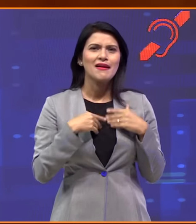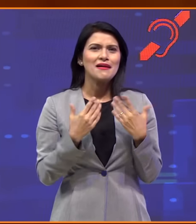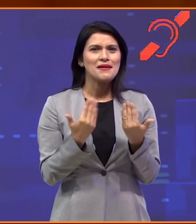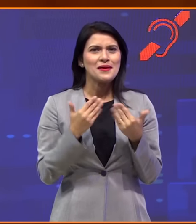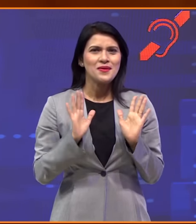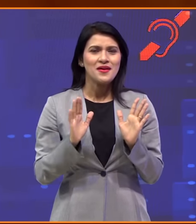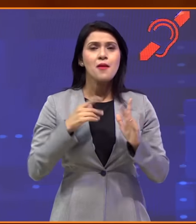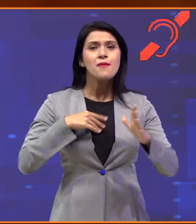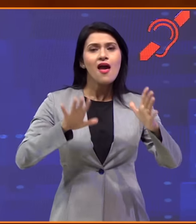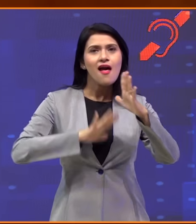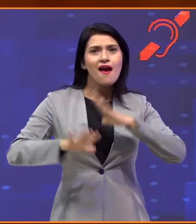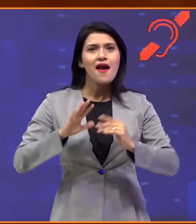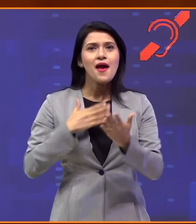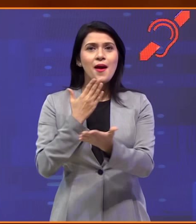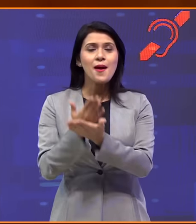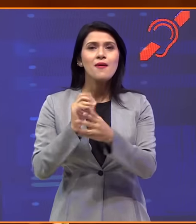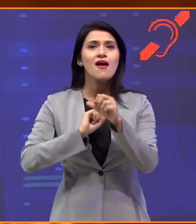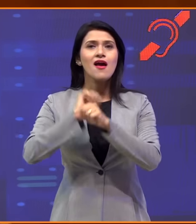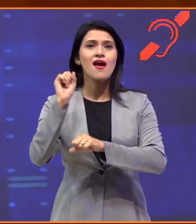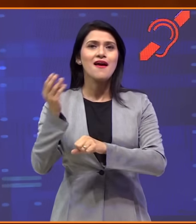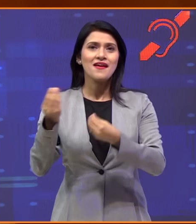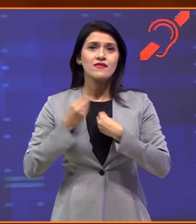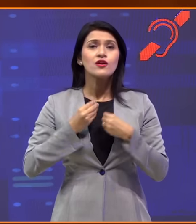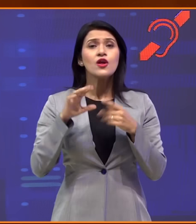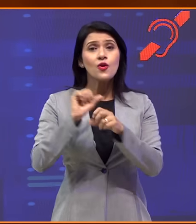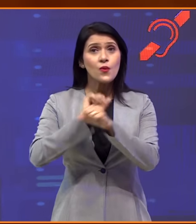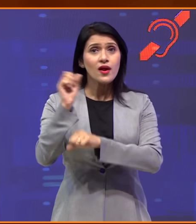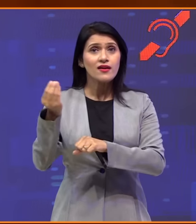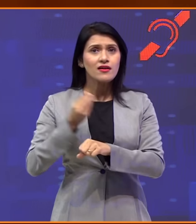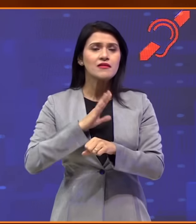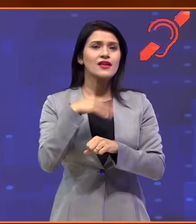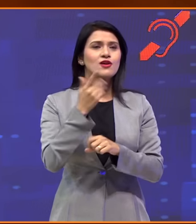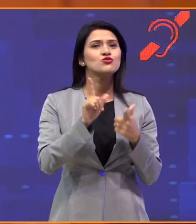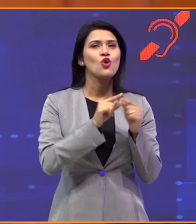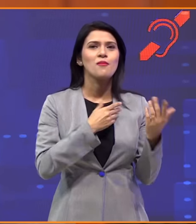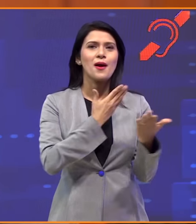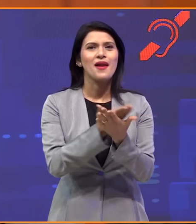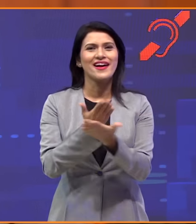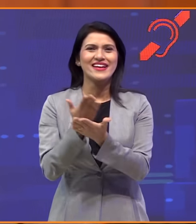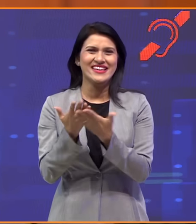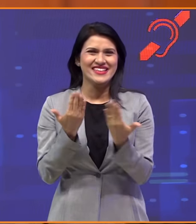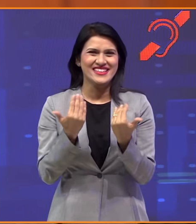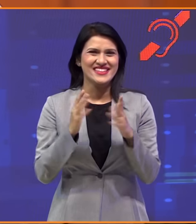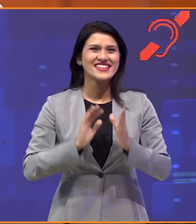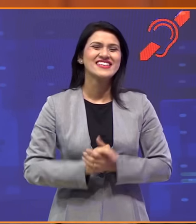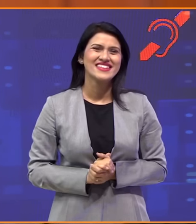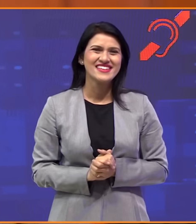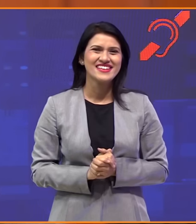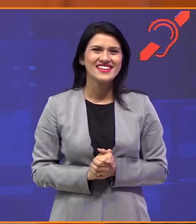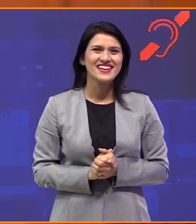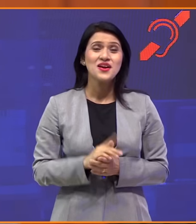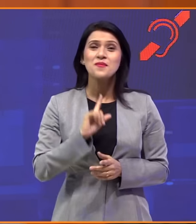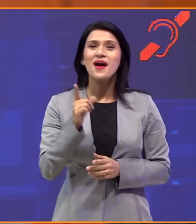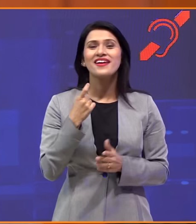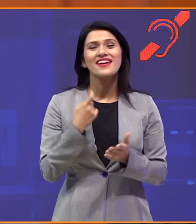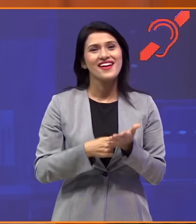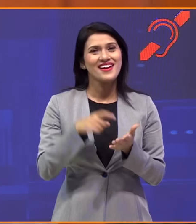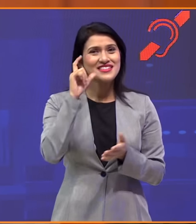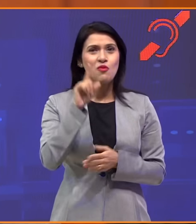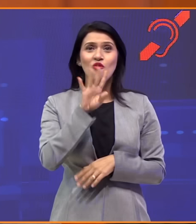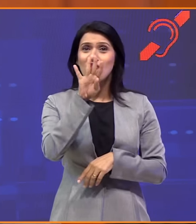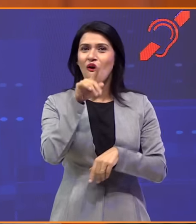कि मुझे थिएटर में डिप्लोमा मिला है तो यह कहीं भी मैं जॉब के लिए अप्लाई कर सकता हूं जी लेकिन चार बार एनएसज ने आपको